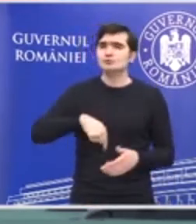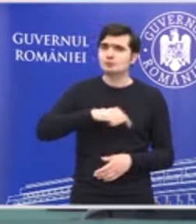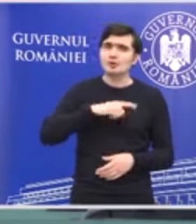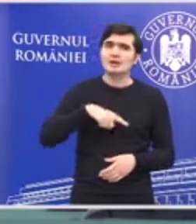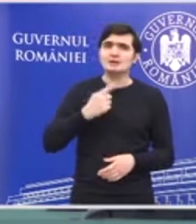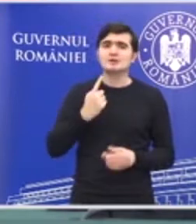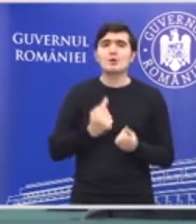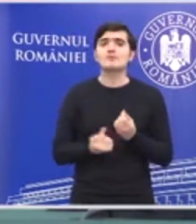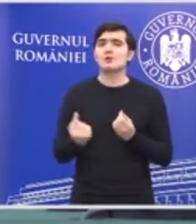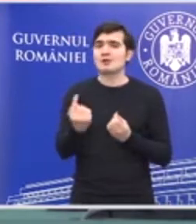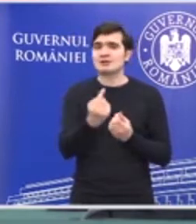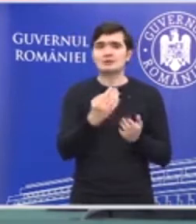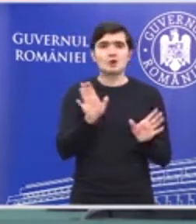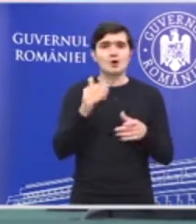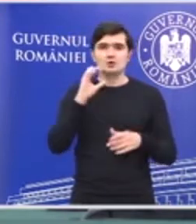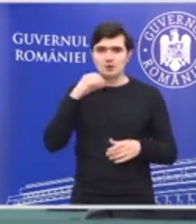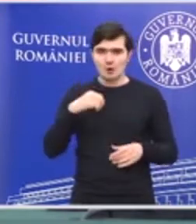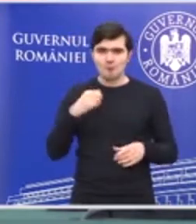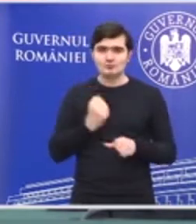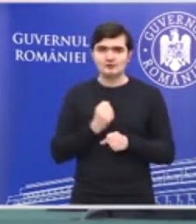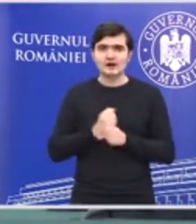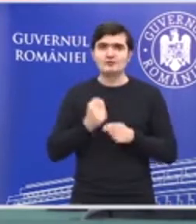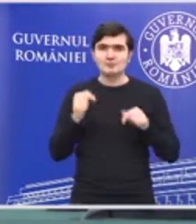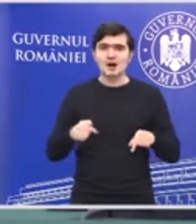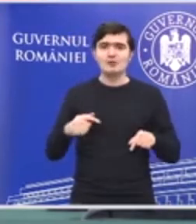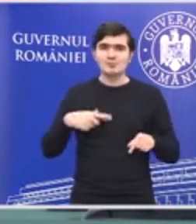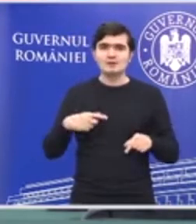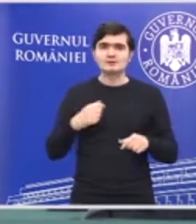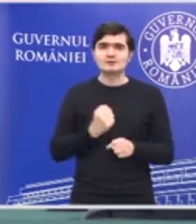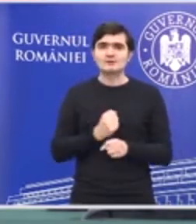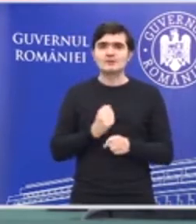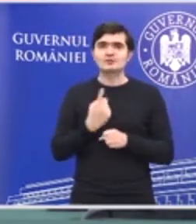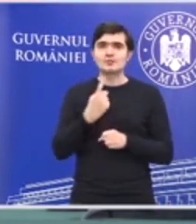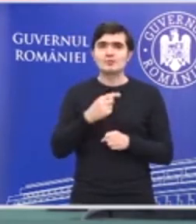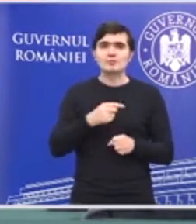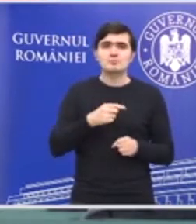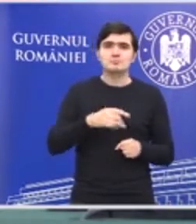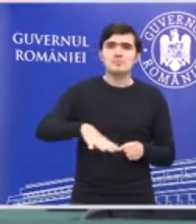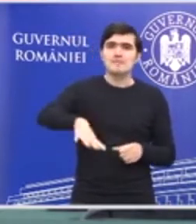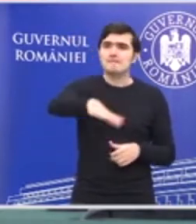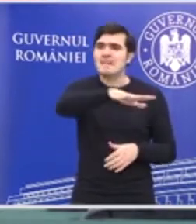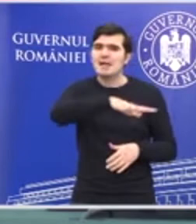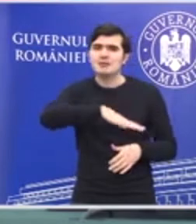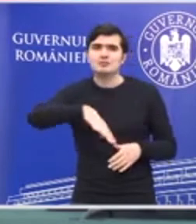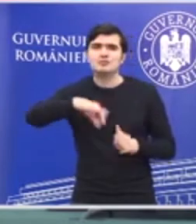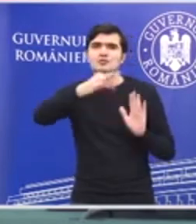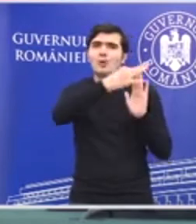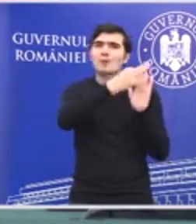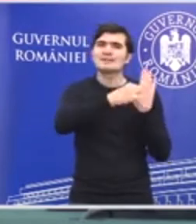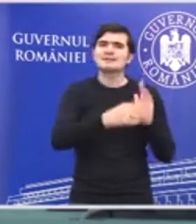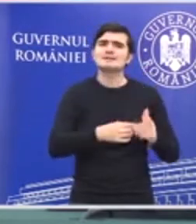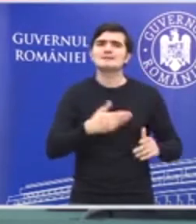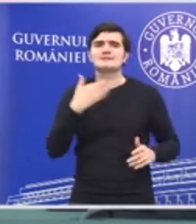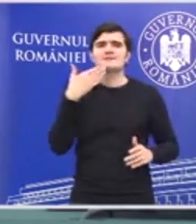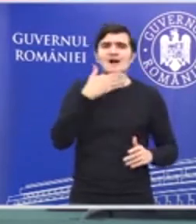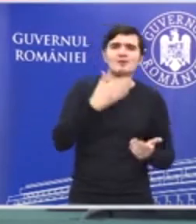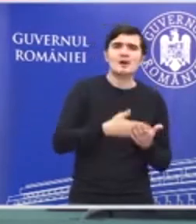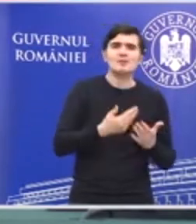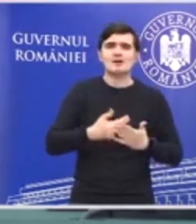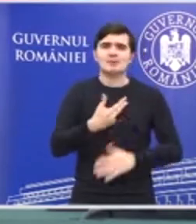prioritar. Și tot ceea ce facem în acest moment este să creăm acel mediu favorabil, acel mediu de siguranță pentru